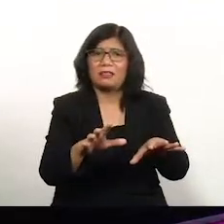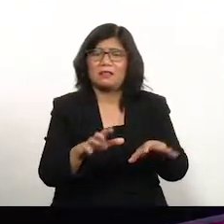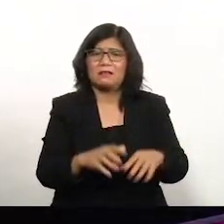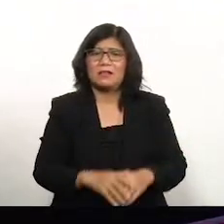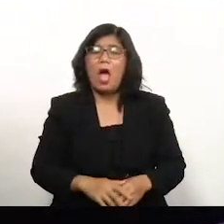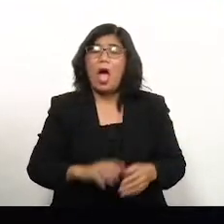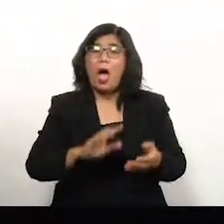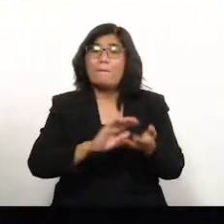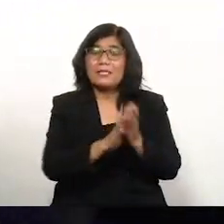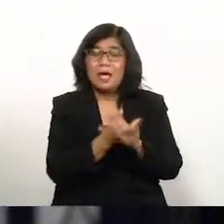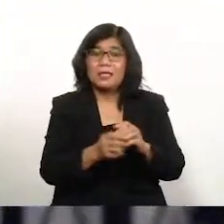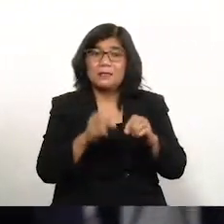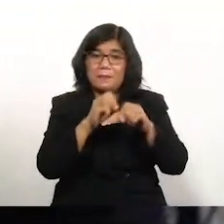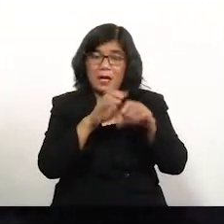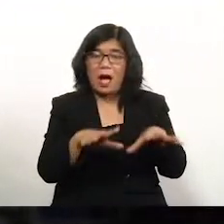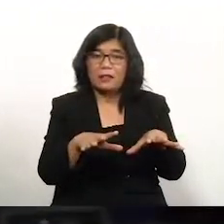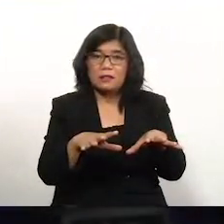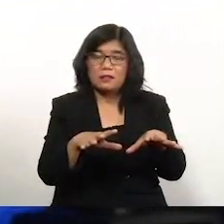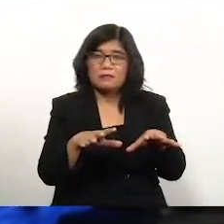Hai jadi menjadi berkat